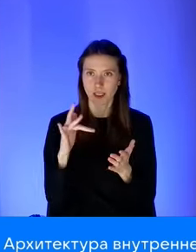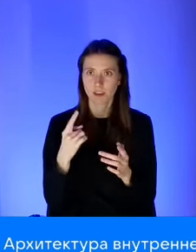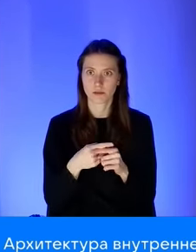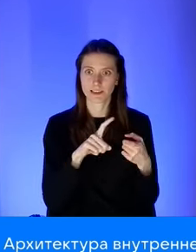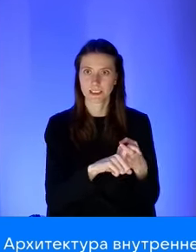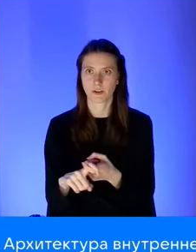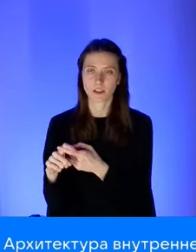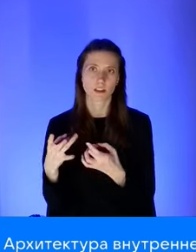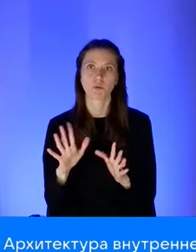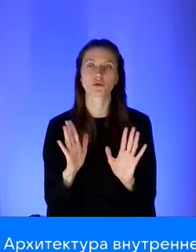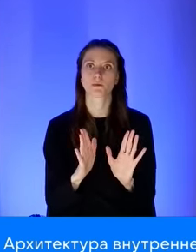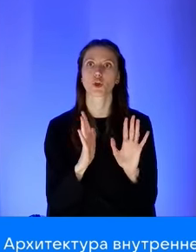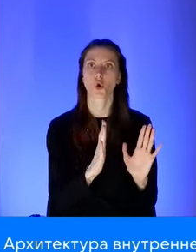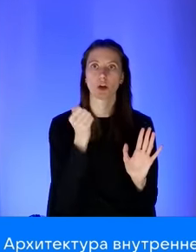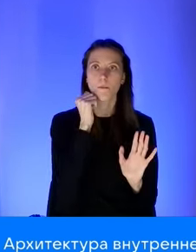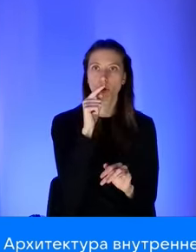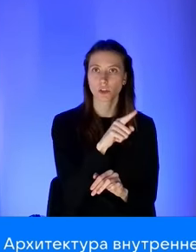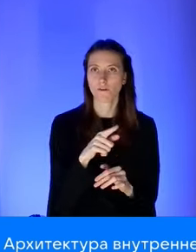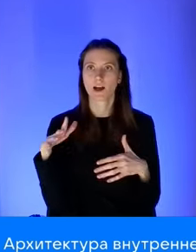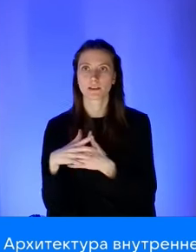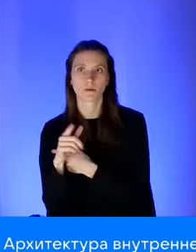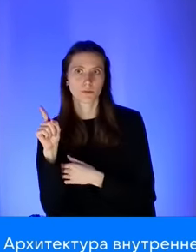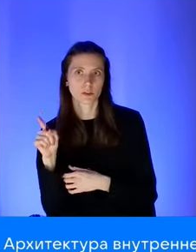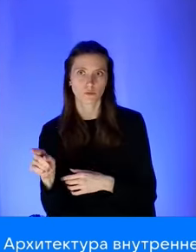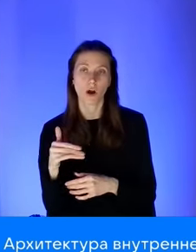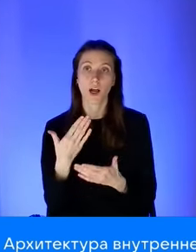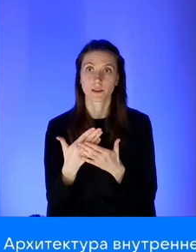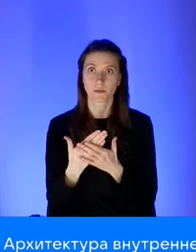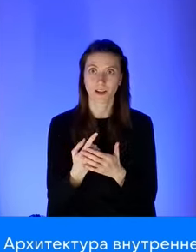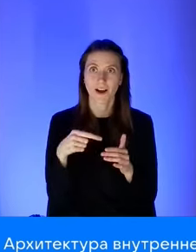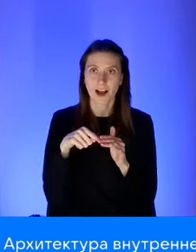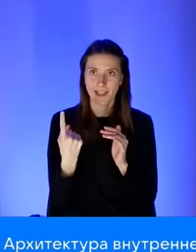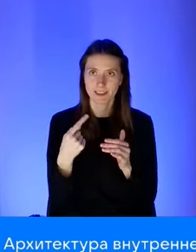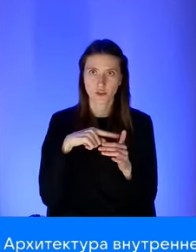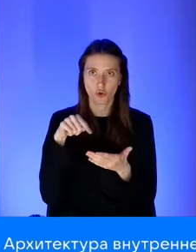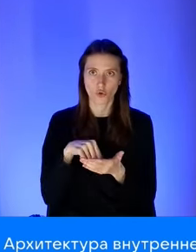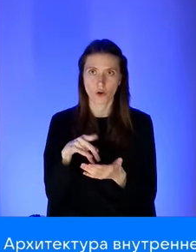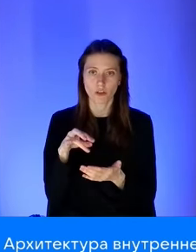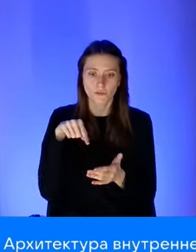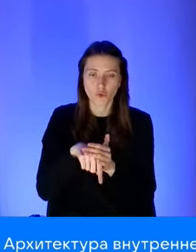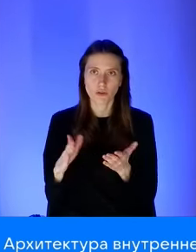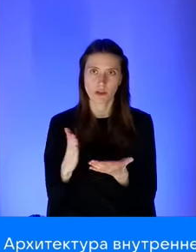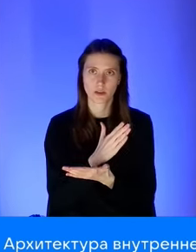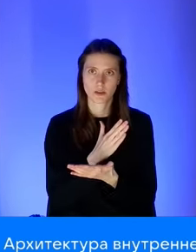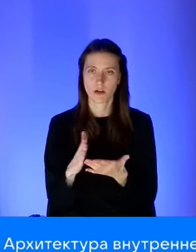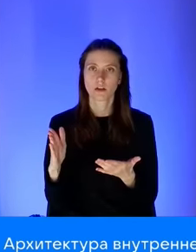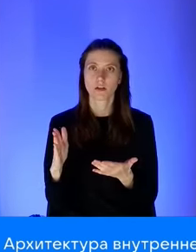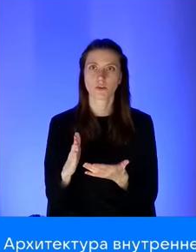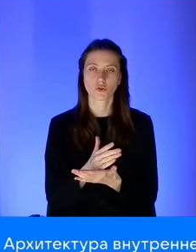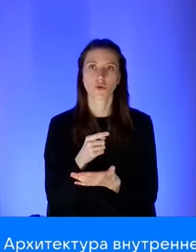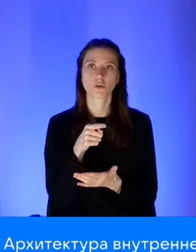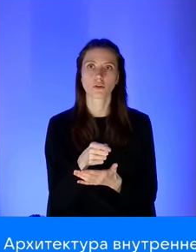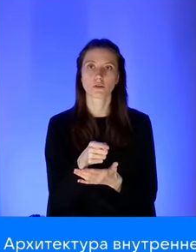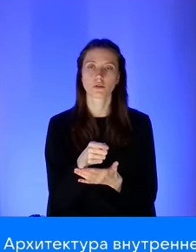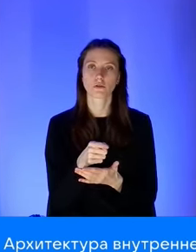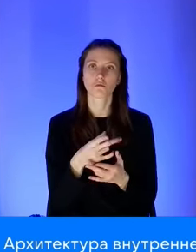какому-то городу там Москва Питер да то есть а внутри самого города разделённые и необходимо там при этом разделение которое даёт нам там